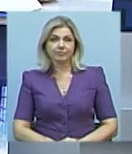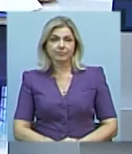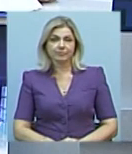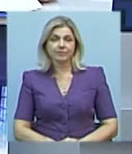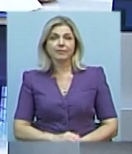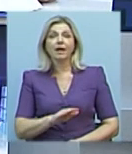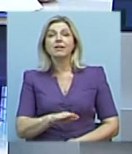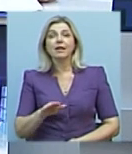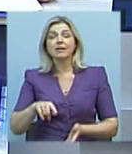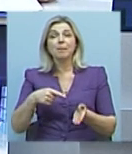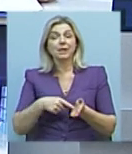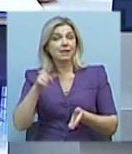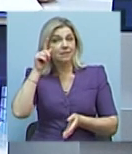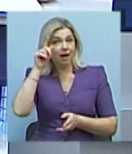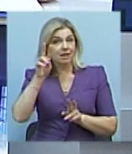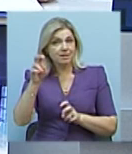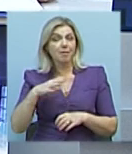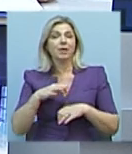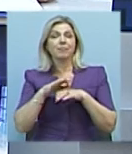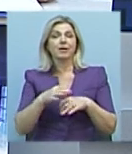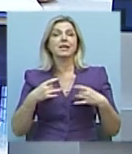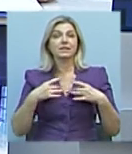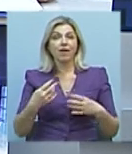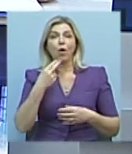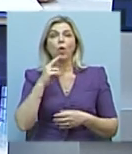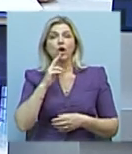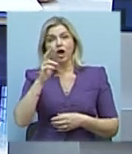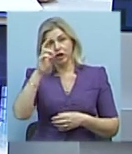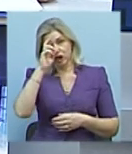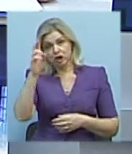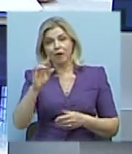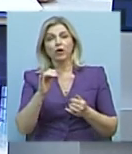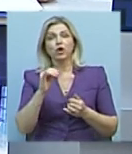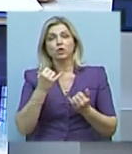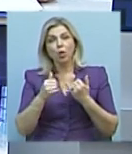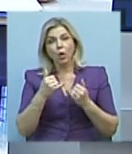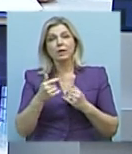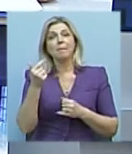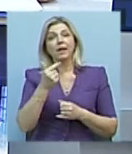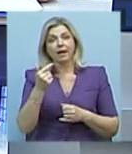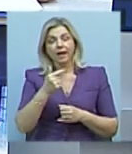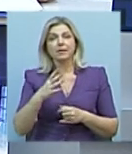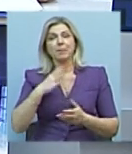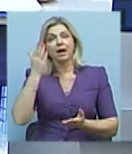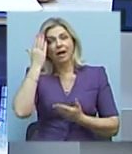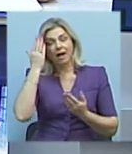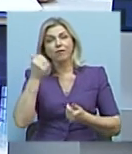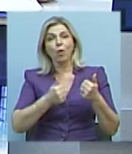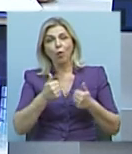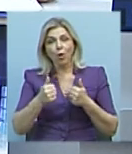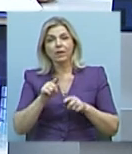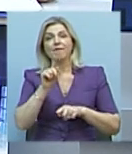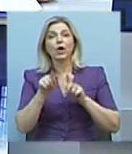А в дитячому містечку Казка відбулося свято «Кольори держави жовто-блакитні». Молодші розважали конкурсами, вікторинами